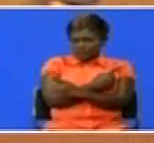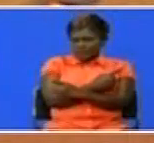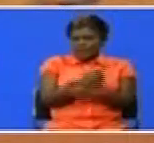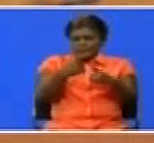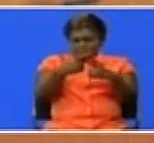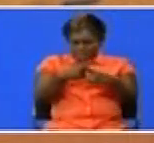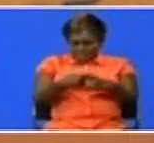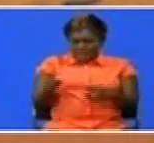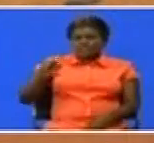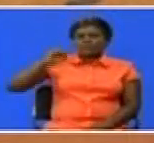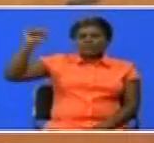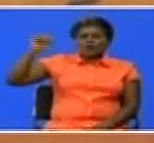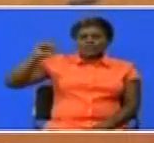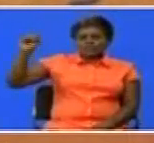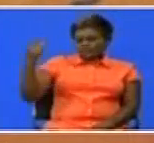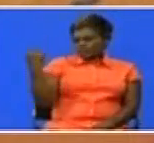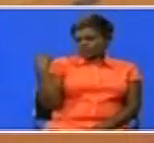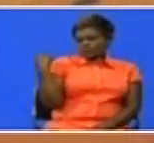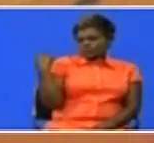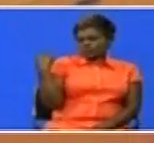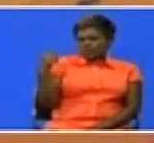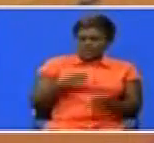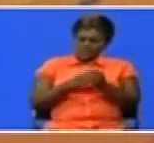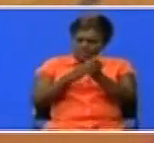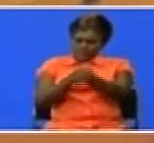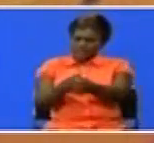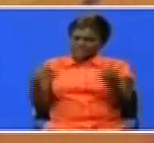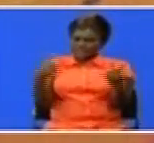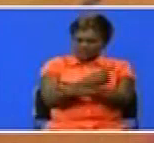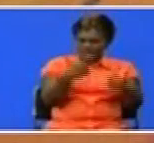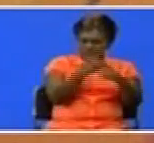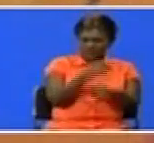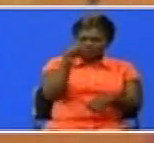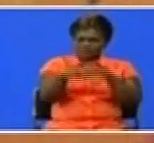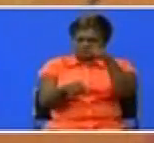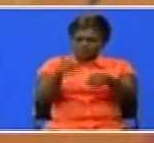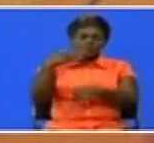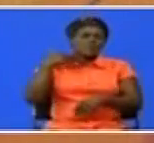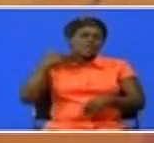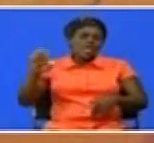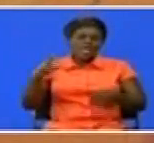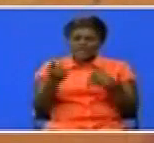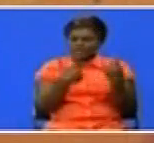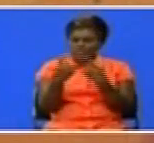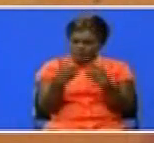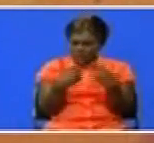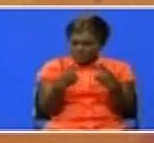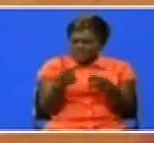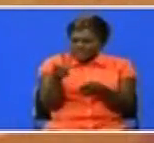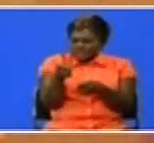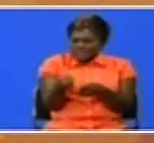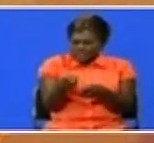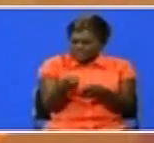Lakini katika masuala ya siasa, katika siku za hivi karibuni, viongozi kadhaa wametuhumiwa makosa ya uchochezi. Lakini suala ambalo